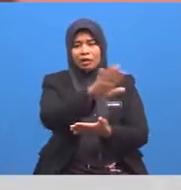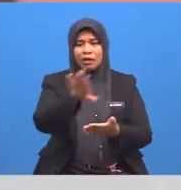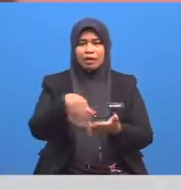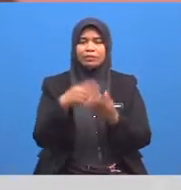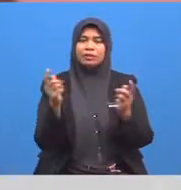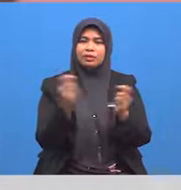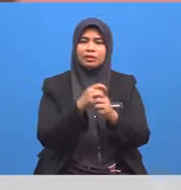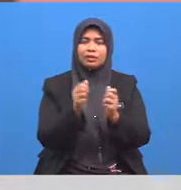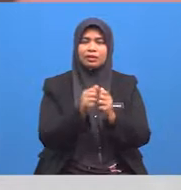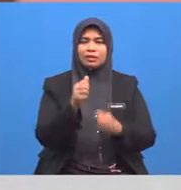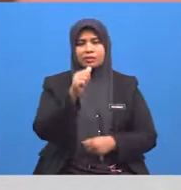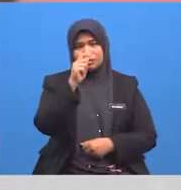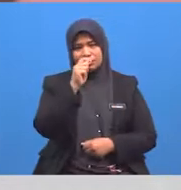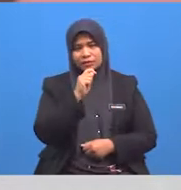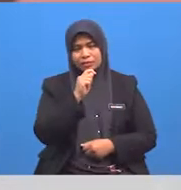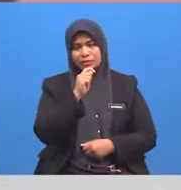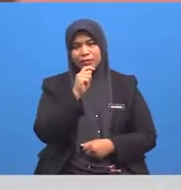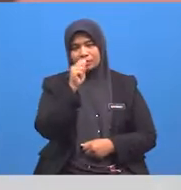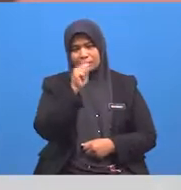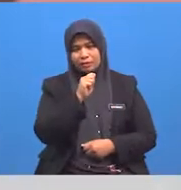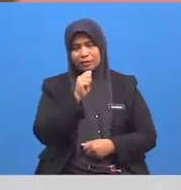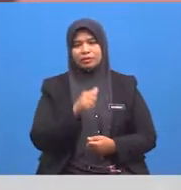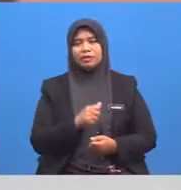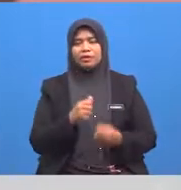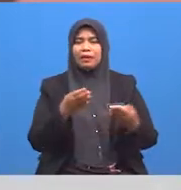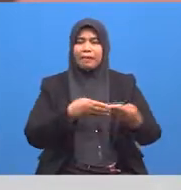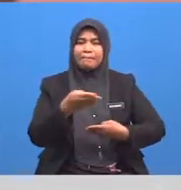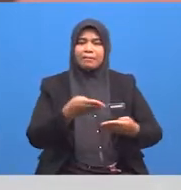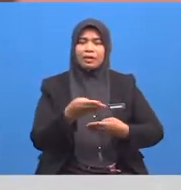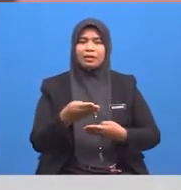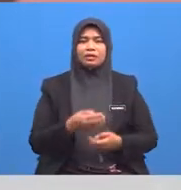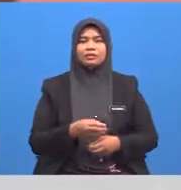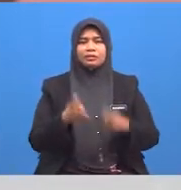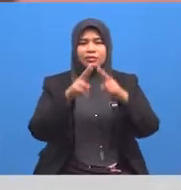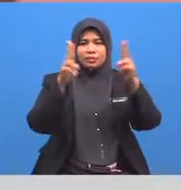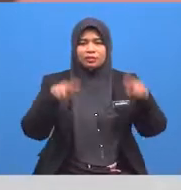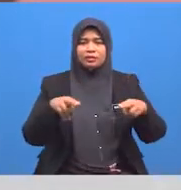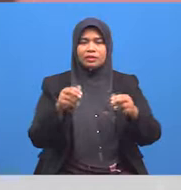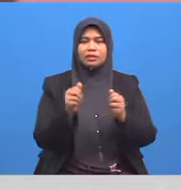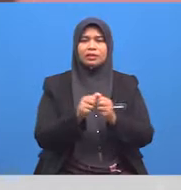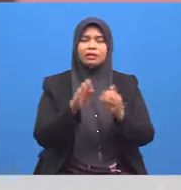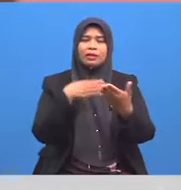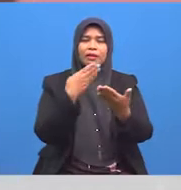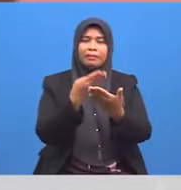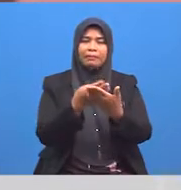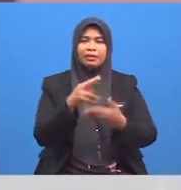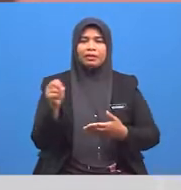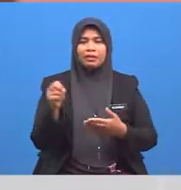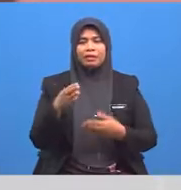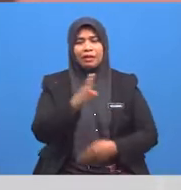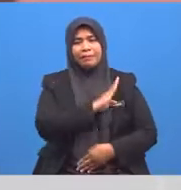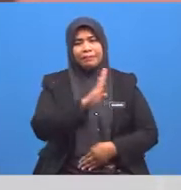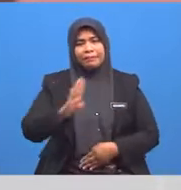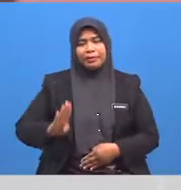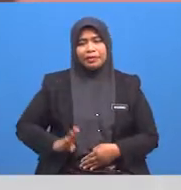sabar dan tabah membalas Setiap kejadian dan kekerasan dengan kebaikan Baginda